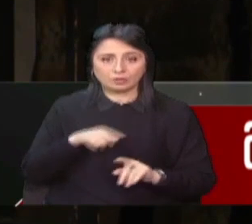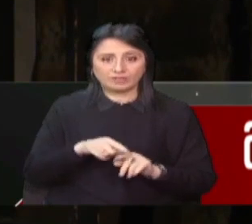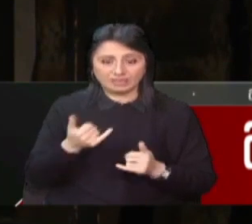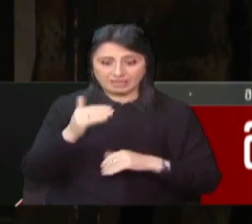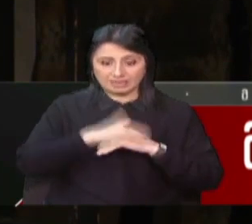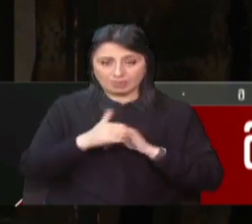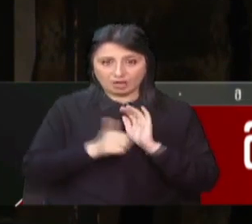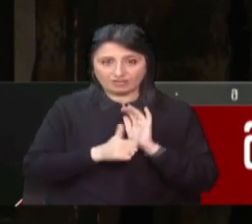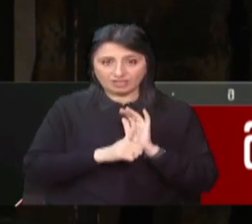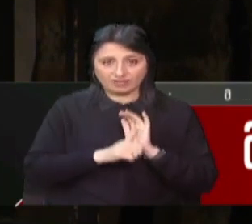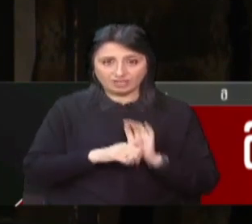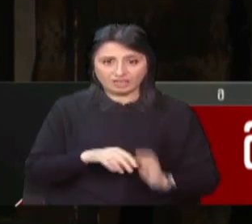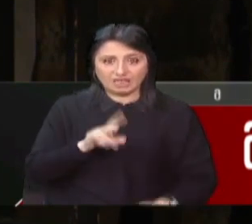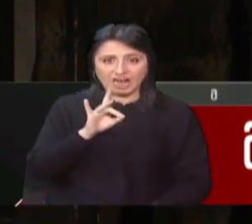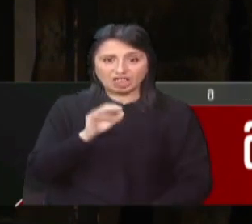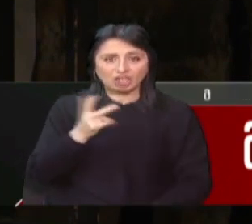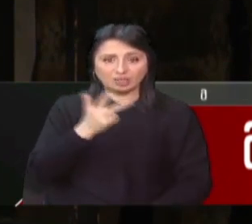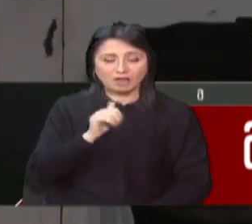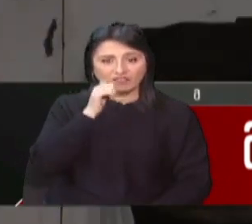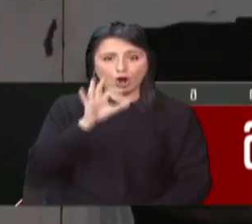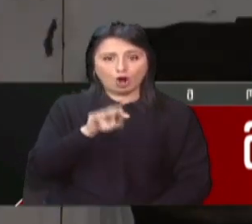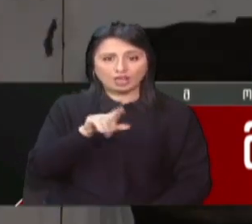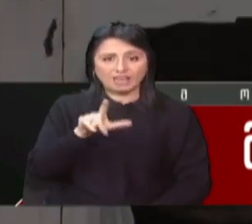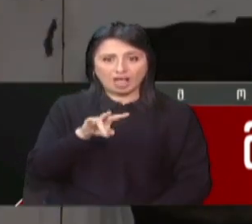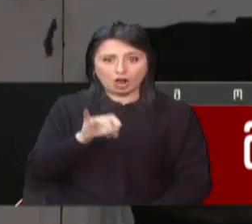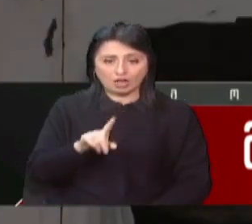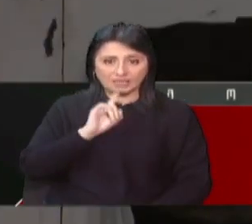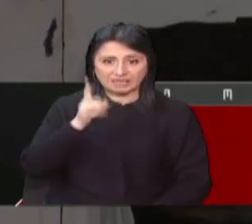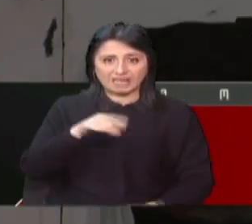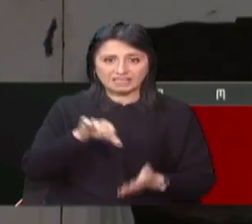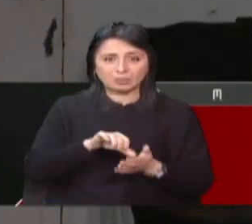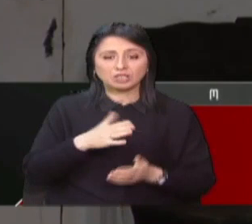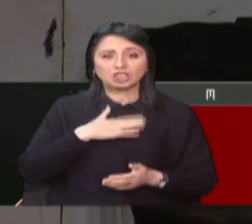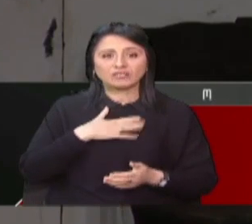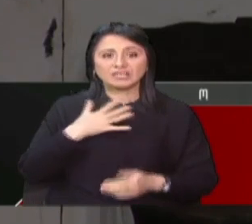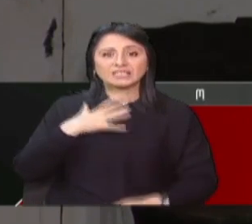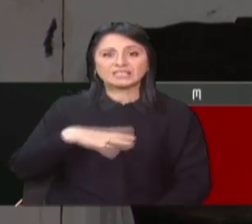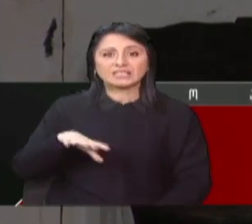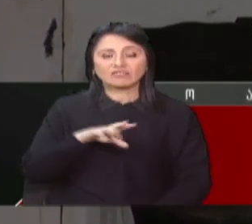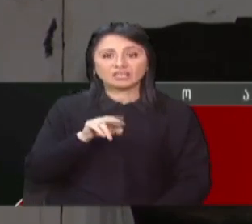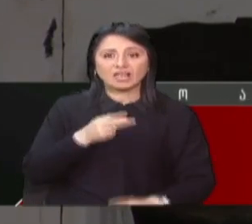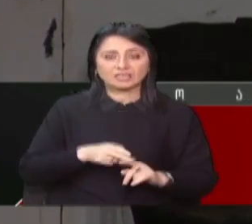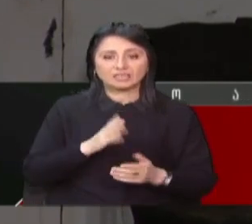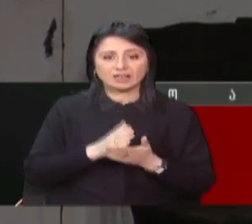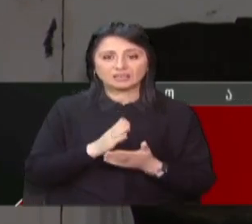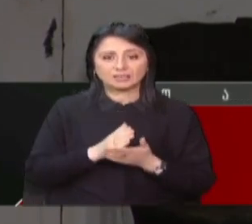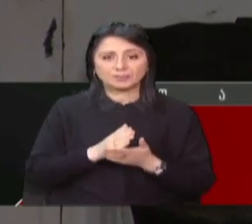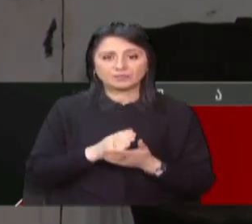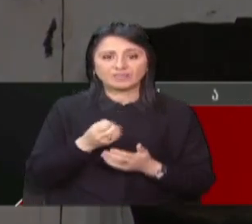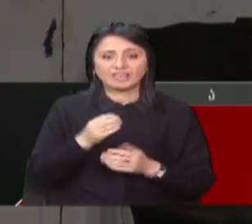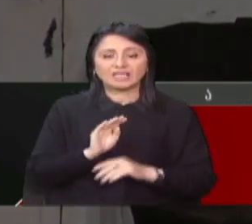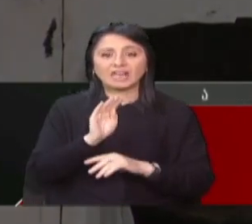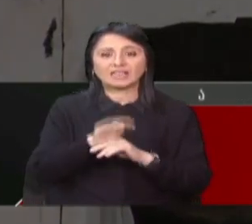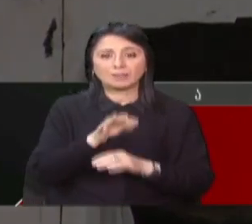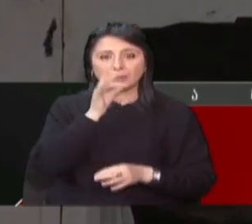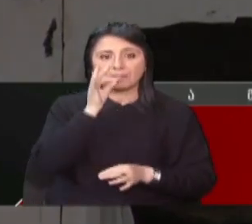საღამოს 6-საათზე წარმოუდგენთ რიჩარდ მესამეს ხვალ ოტელოს. ამ წელს წარმოუდგენთ ჩვენ საქართველოს და ეს არის კიდე